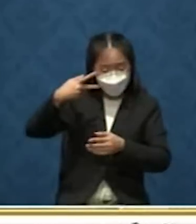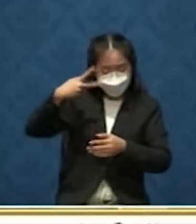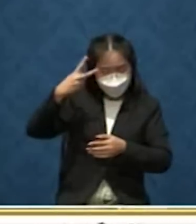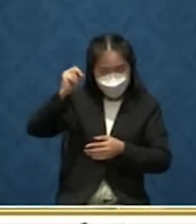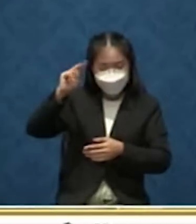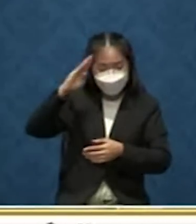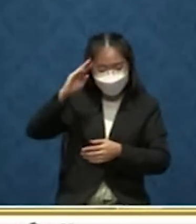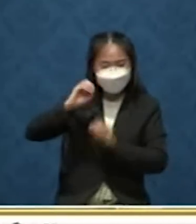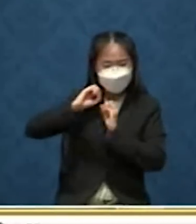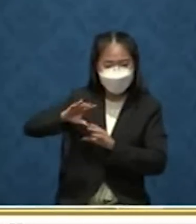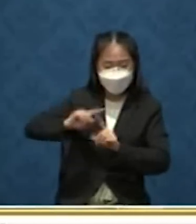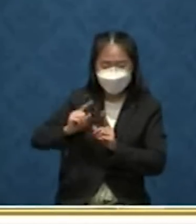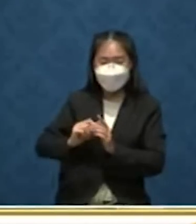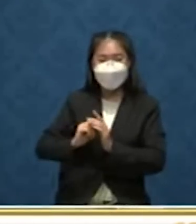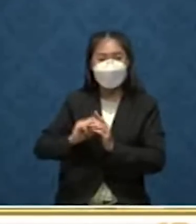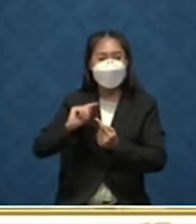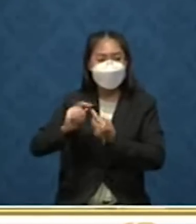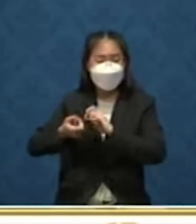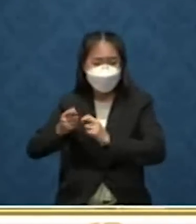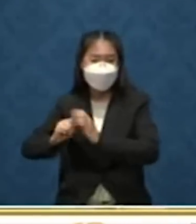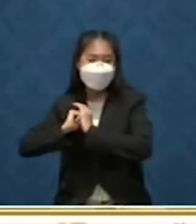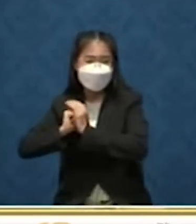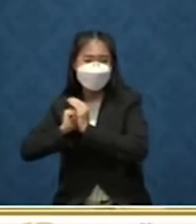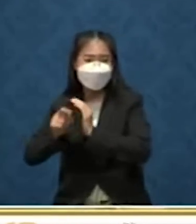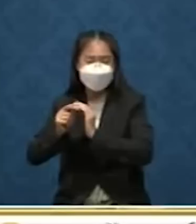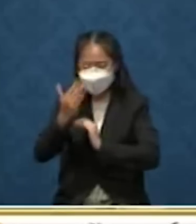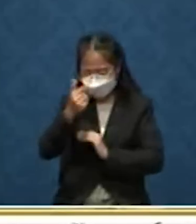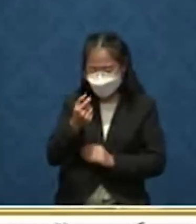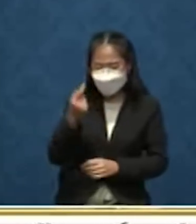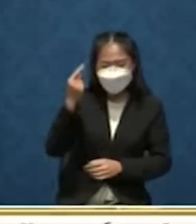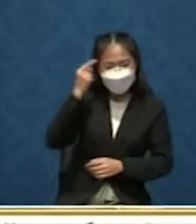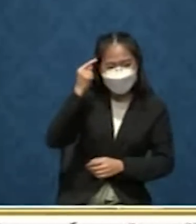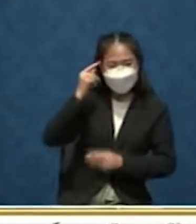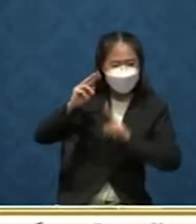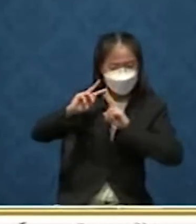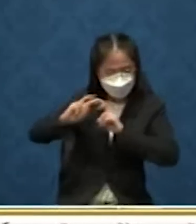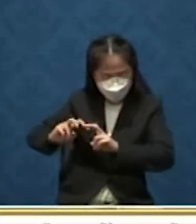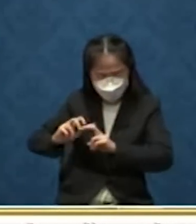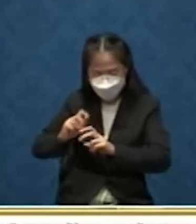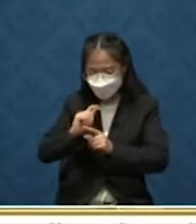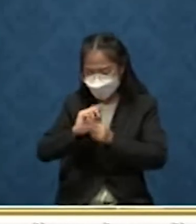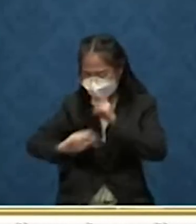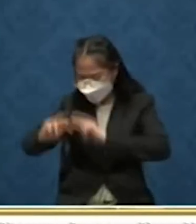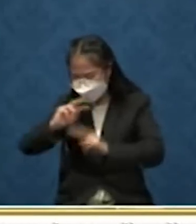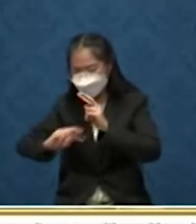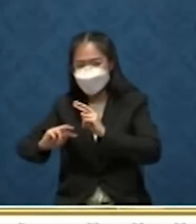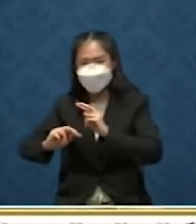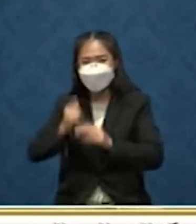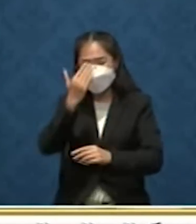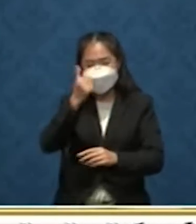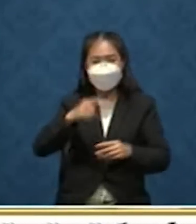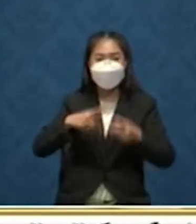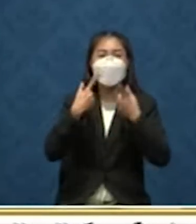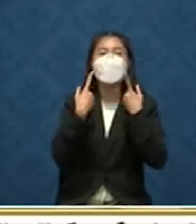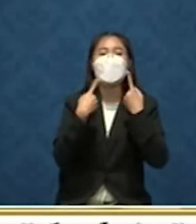ไมพอมีคดีทยีนเท่าขึ้นมา ถึงไม่คิดทจะสอบสวนหรอขยายผลมาที่คุธรรนศคำตอบ